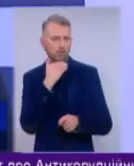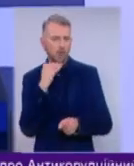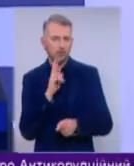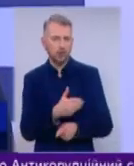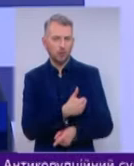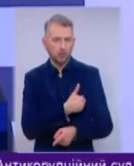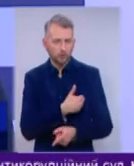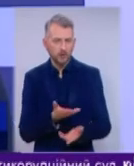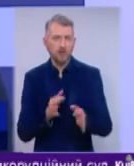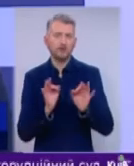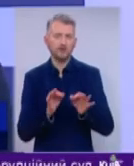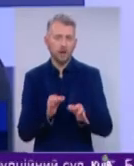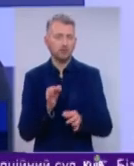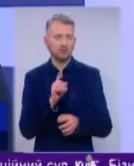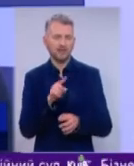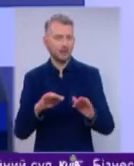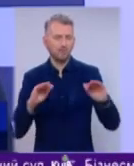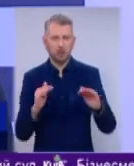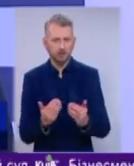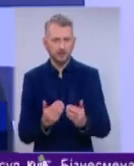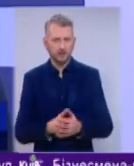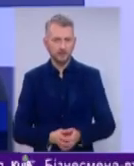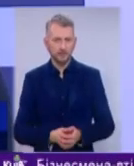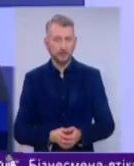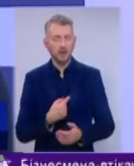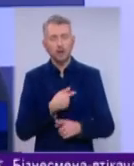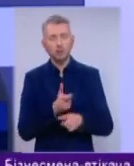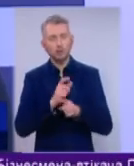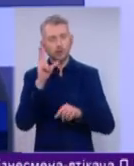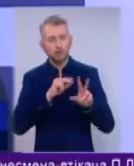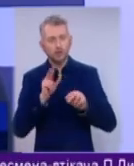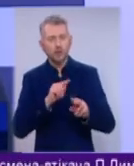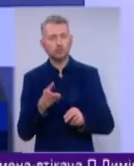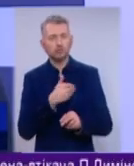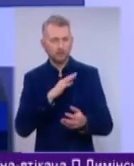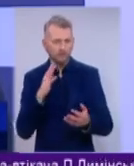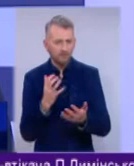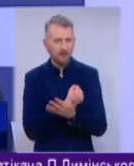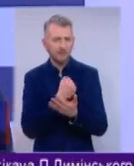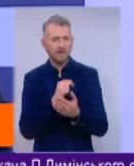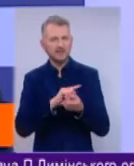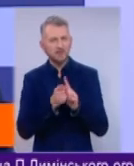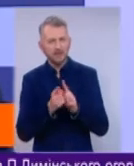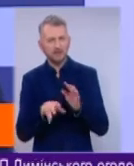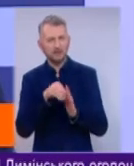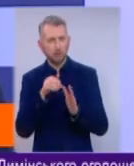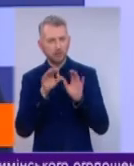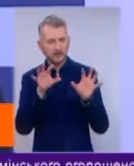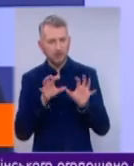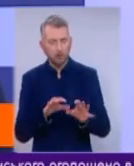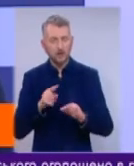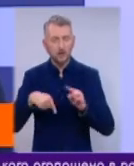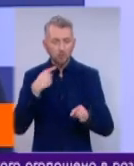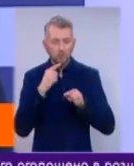хотілося. Звичайно, на жаль, їх меншість. Я дуже сподіваюся, що нам все-таки вдасться змінити виборчий закон, і